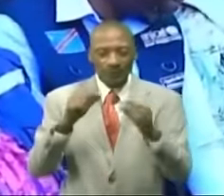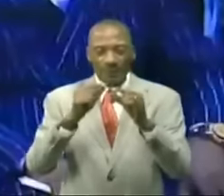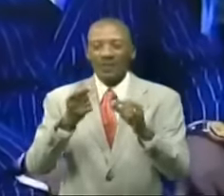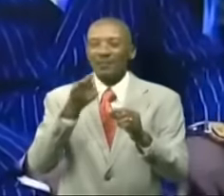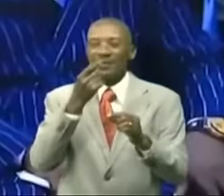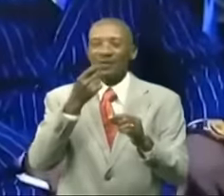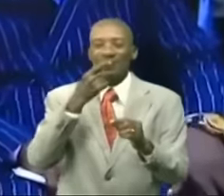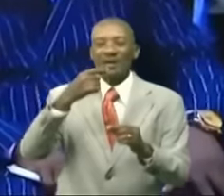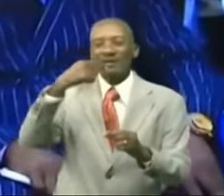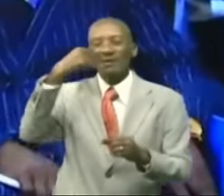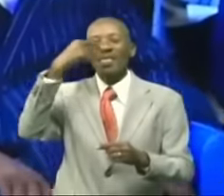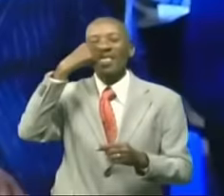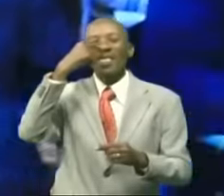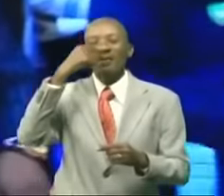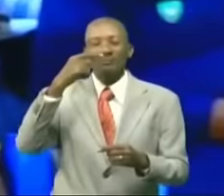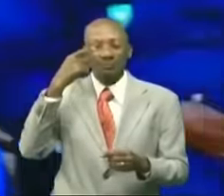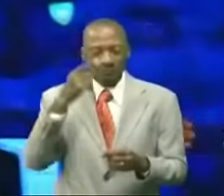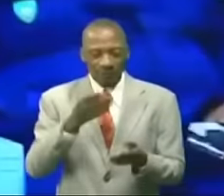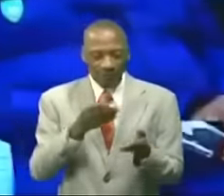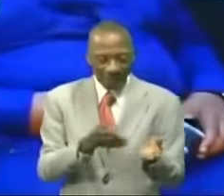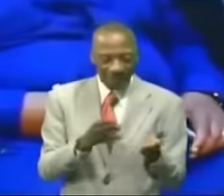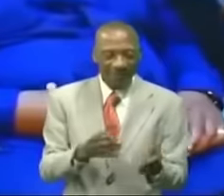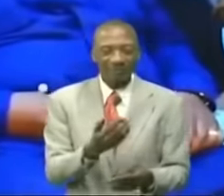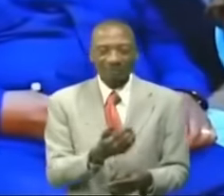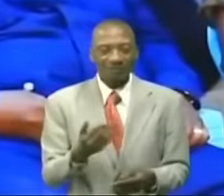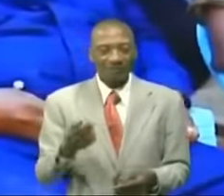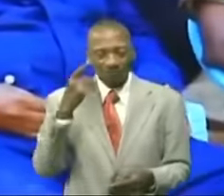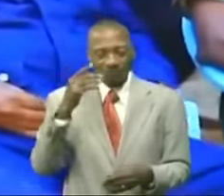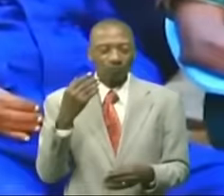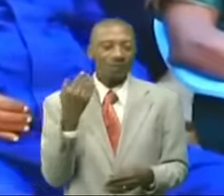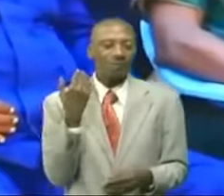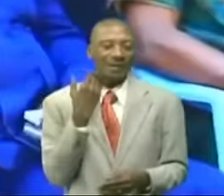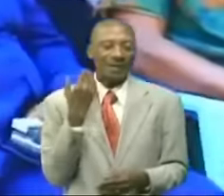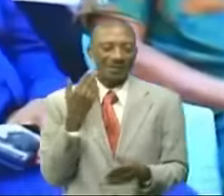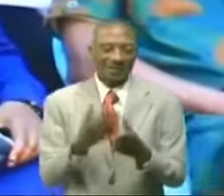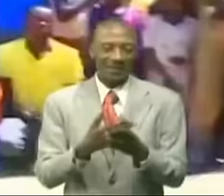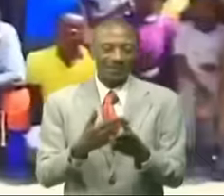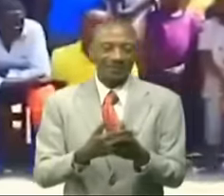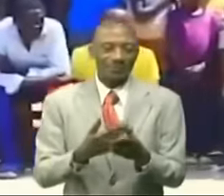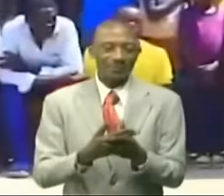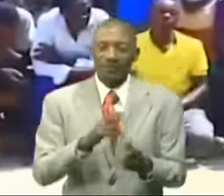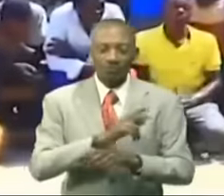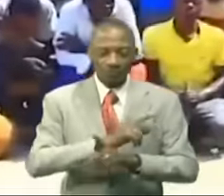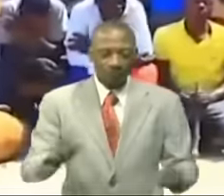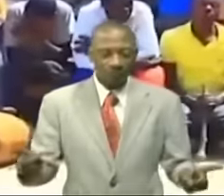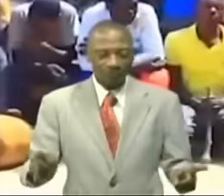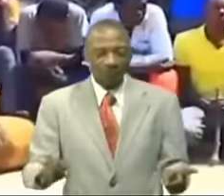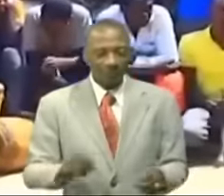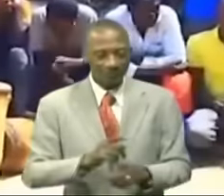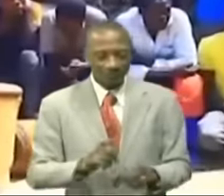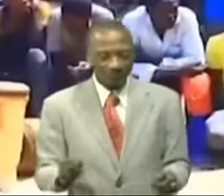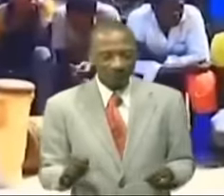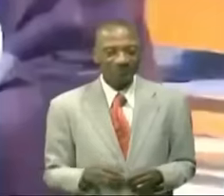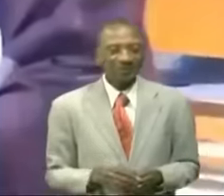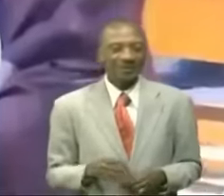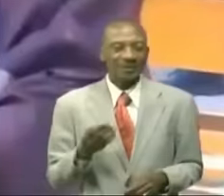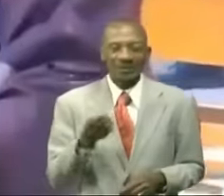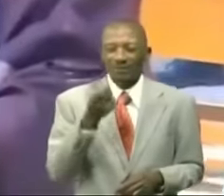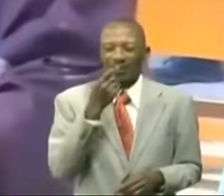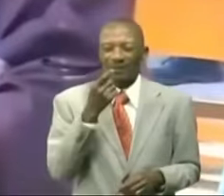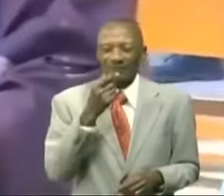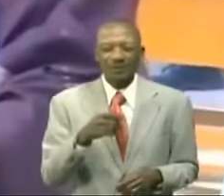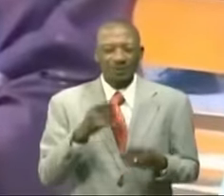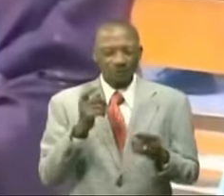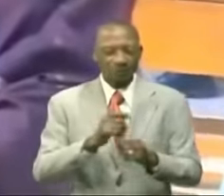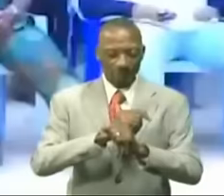besoin pour grandir en bonne santé. La vaccination est un outil puissant qui aide à prévenir les maladies,